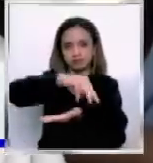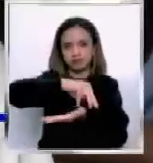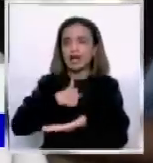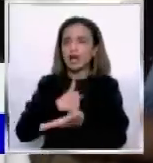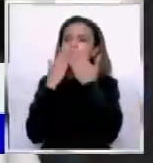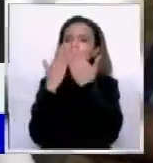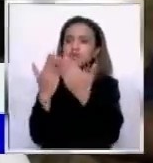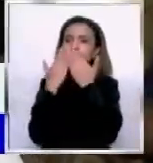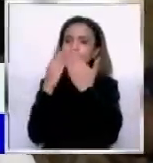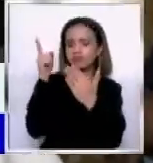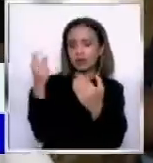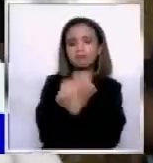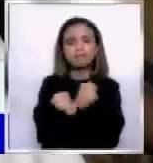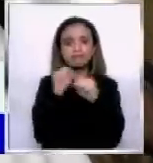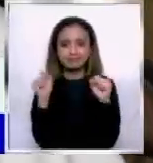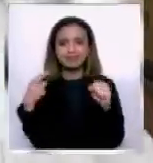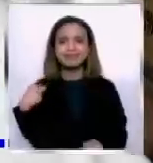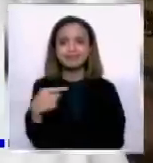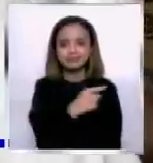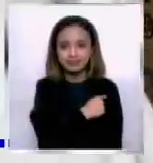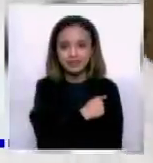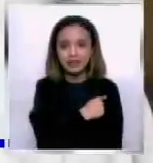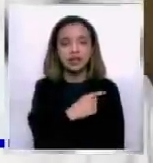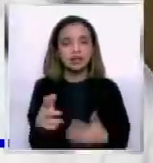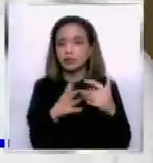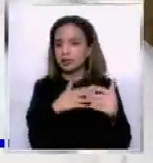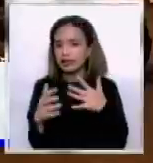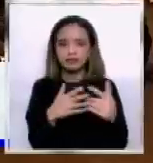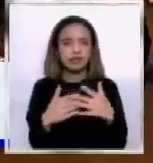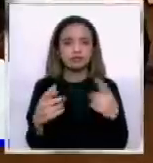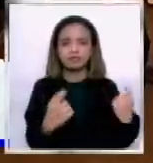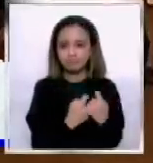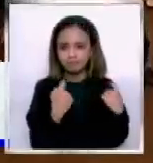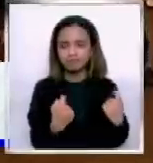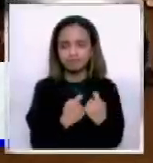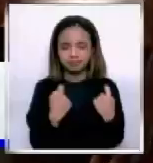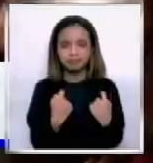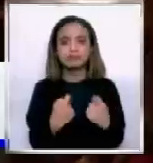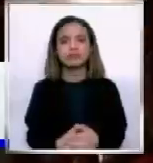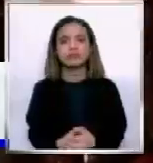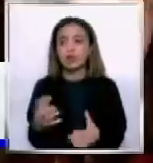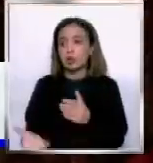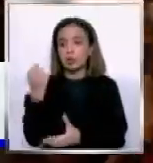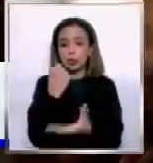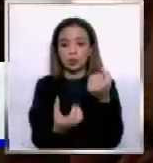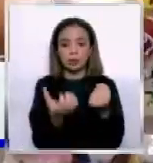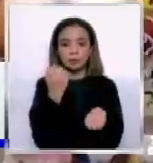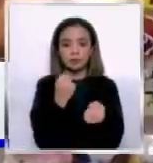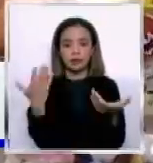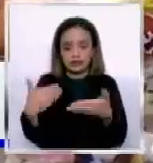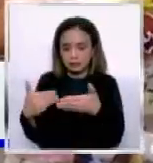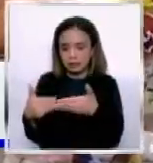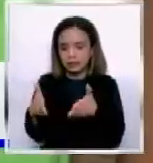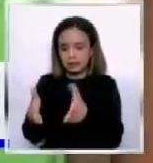niya tayo para sa lahat ng kahit anong kasalanan natin mapapatawad niya para. Kanya-kanya namang latag ang ilan sa gilid ng simbahan.